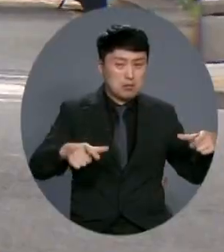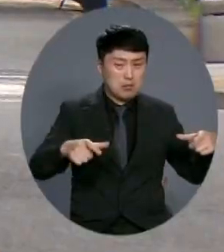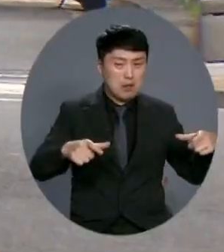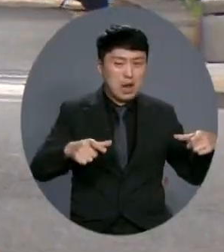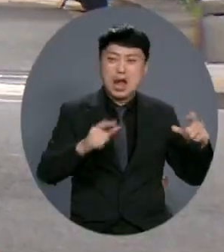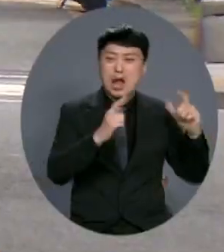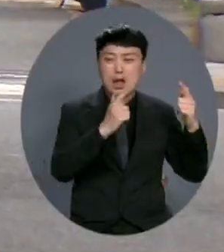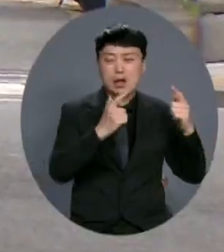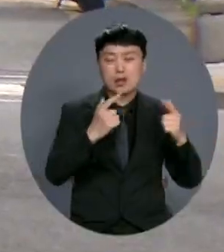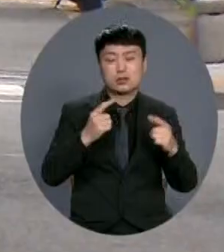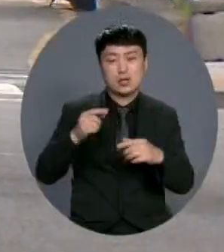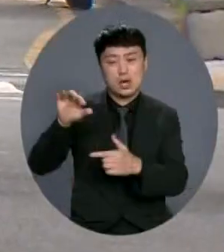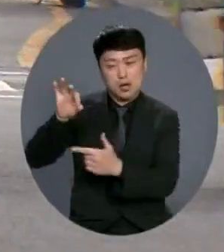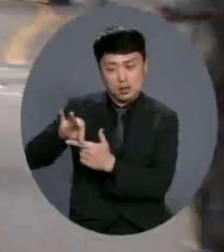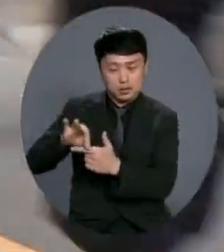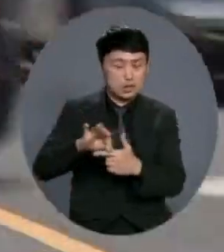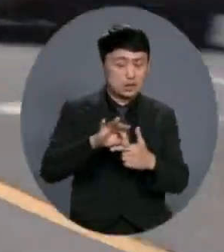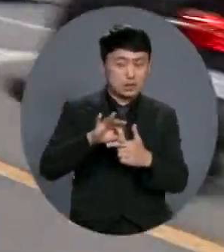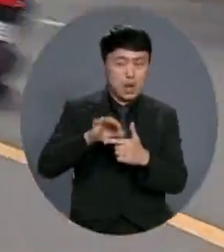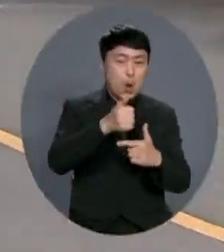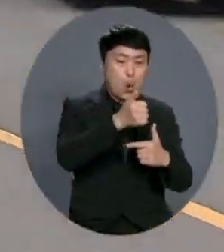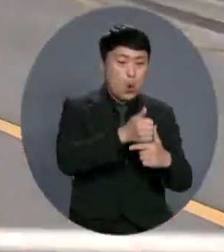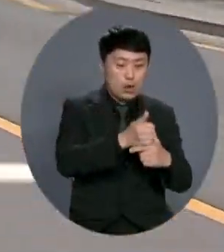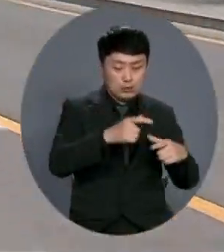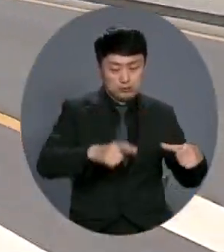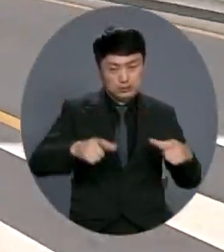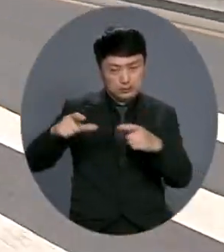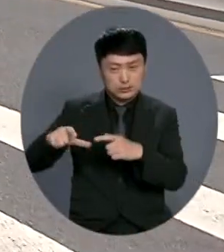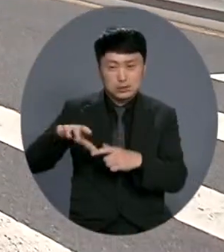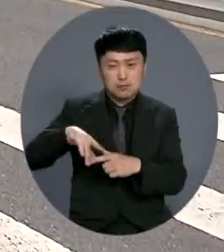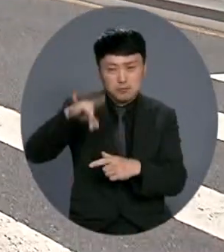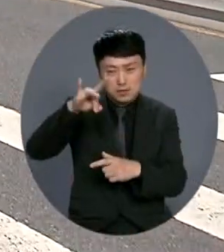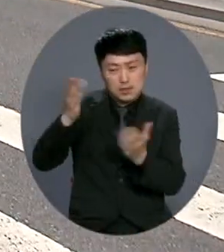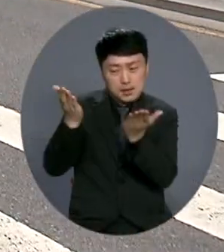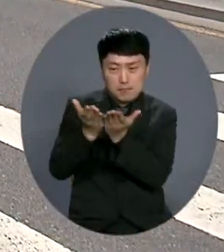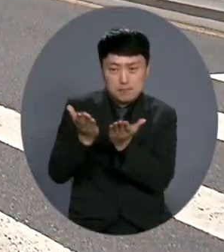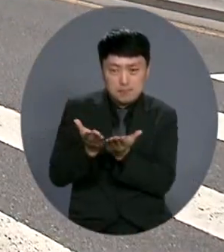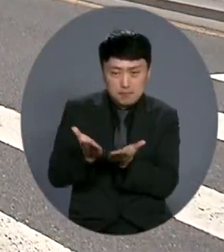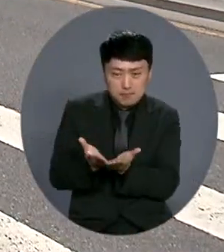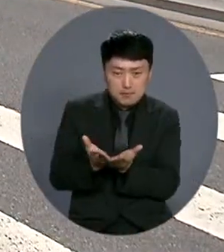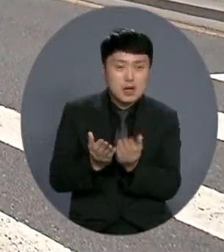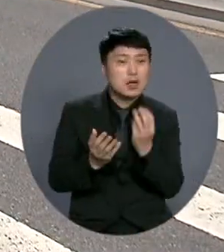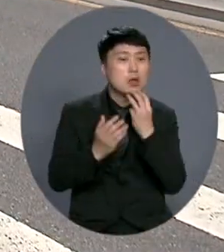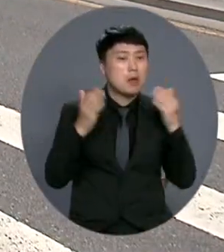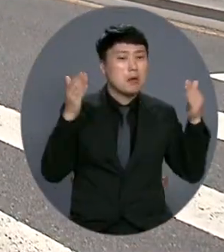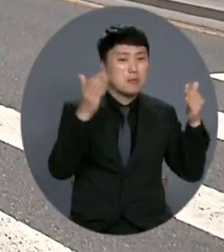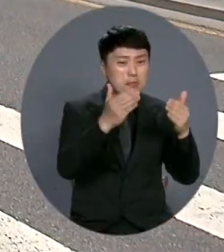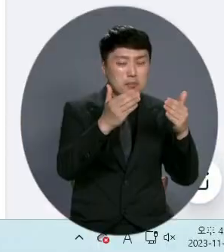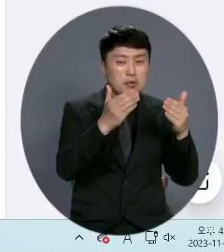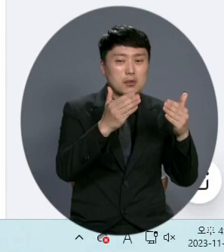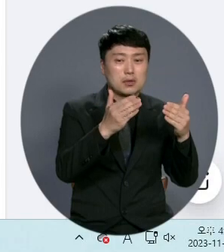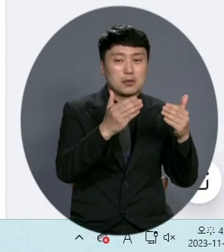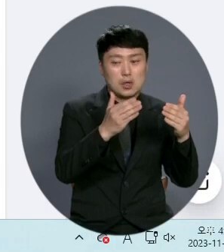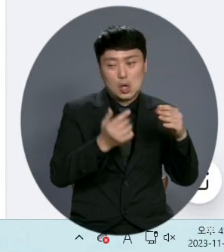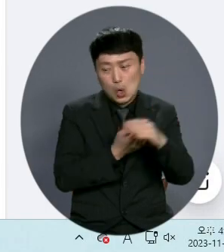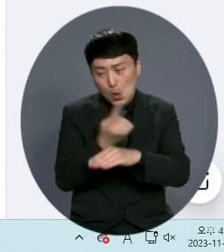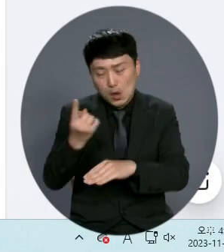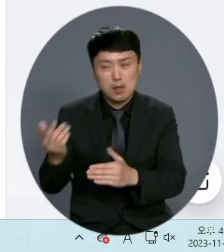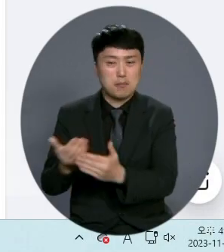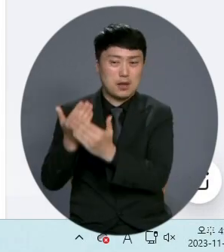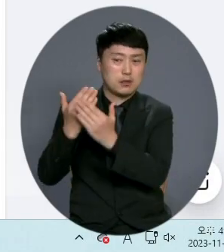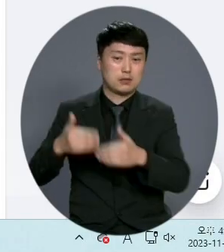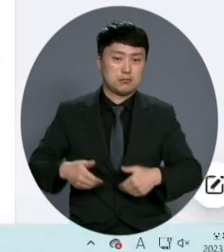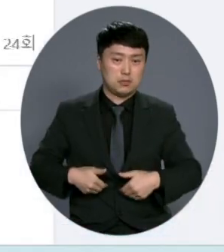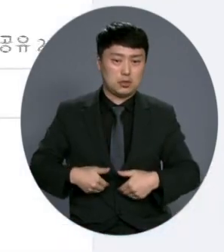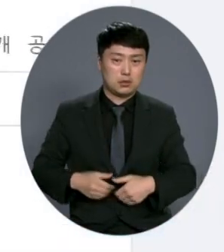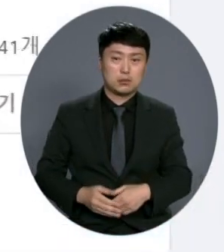아니라 영남권 호남권 등의 먼저 실현해 수도권 집중을 완화해야 한다고 지적했습니다 홍준표 대구